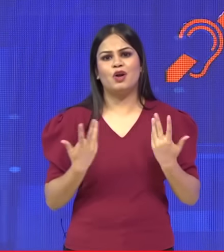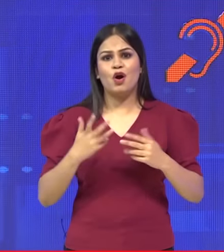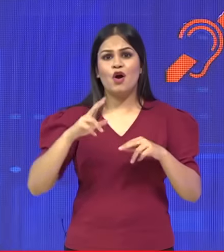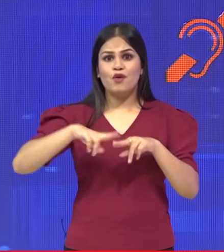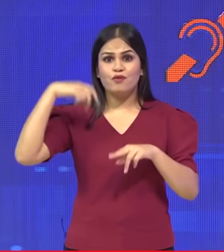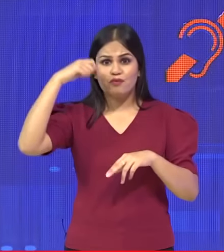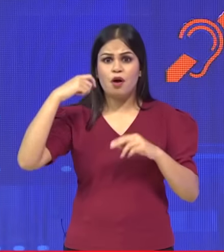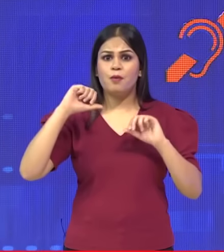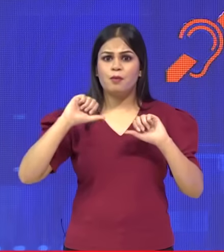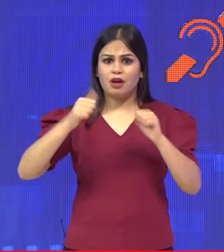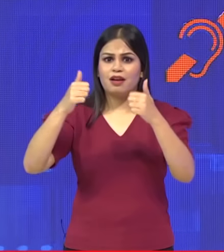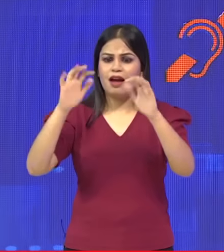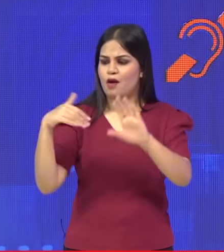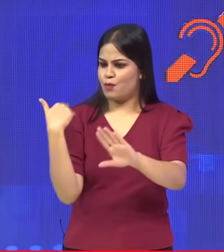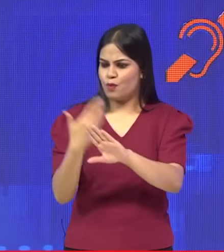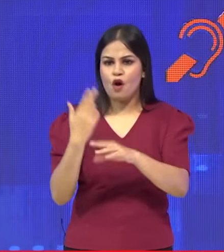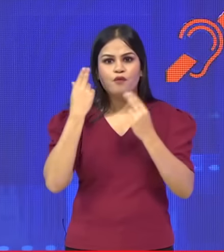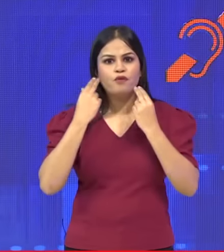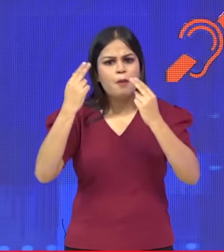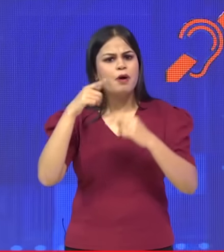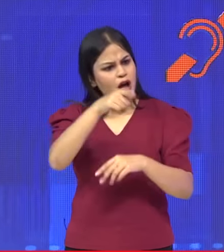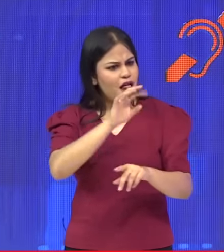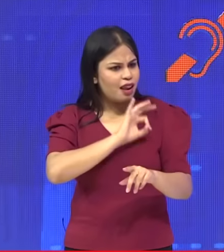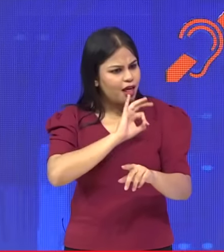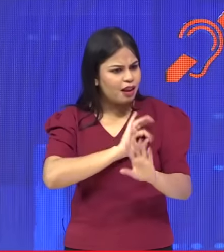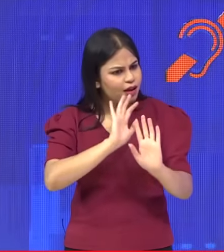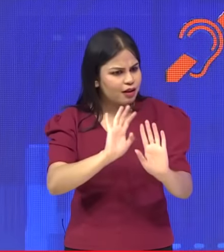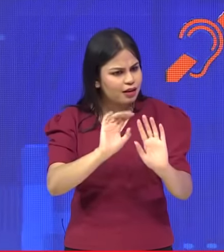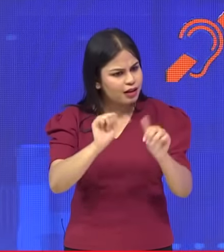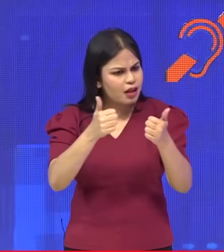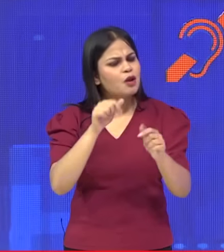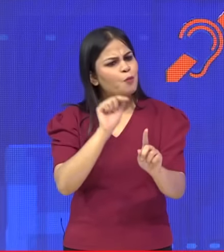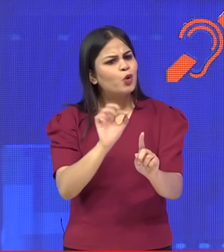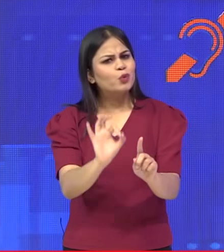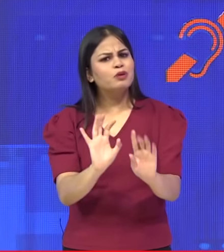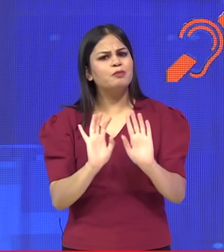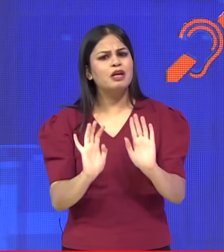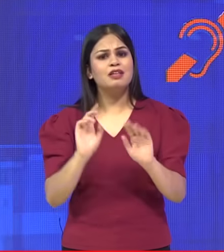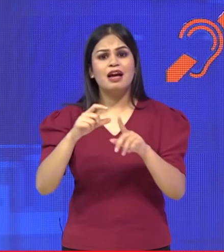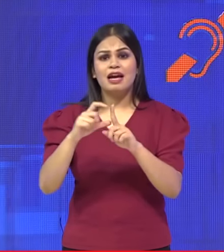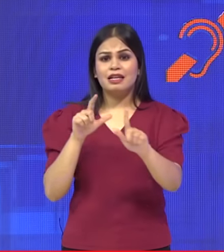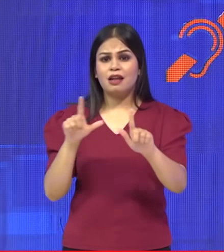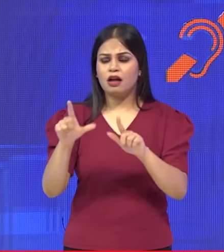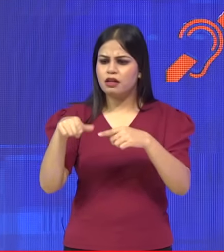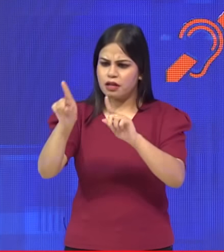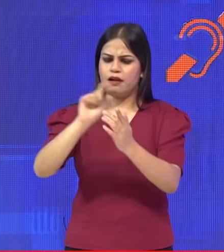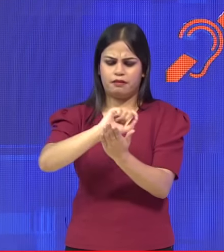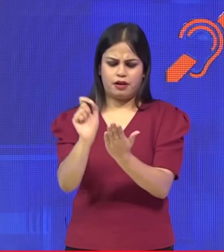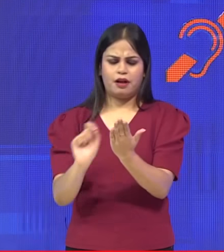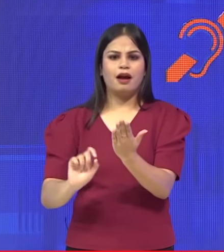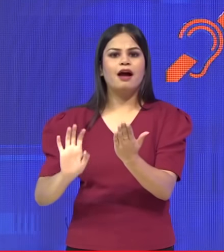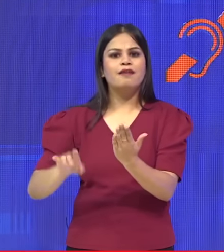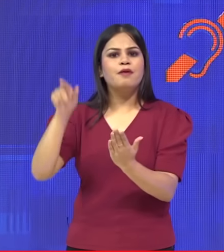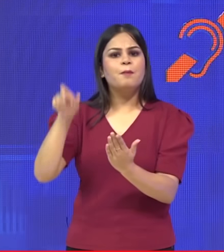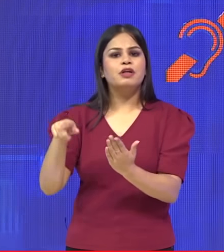पिक्चर आप लोगों को अच्छी लगी तो अच्छी बात है ना अब वो हमारे ट्रैक्टर है वह खुद राइटर